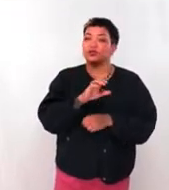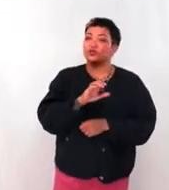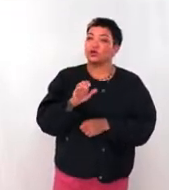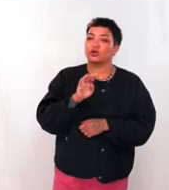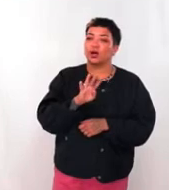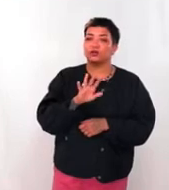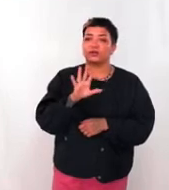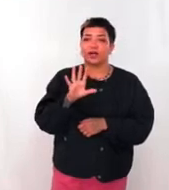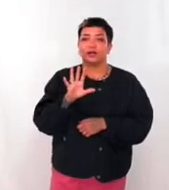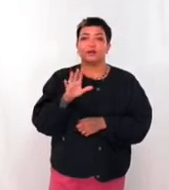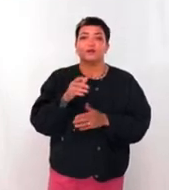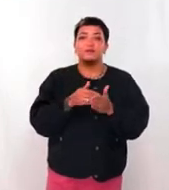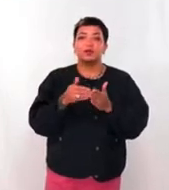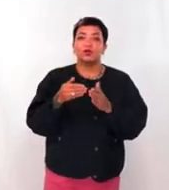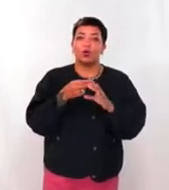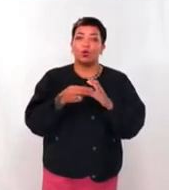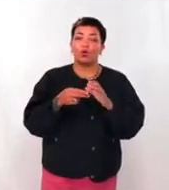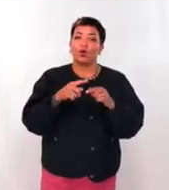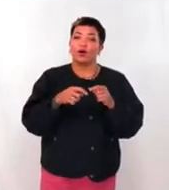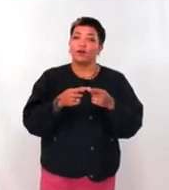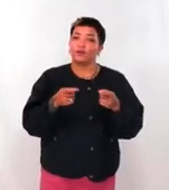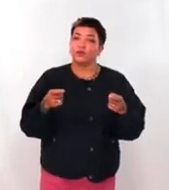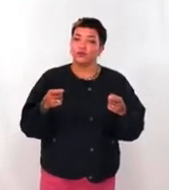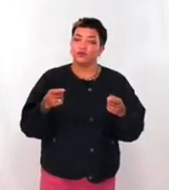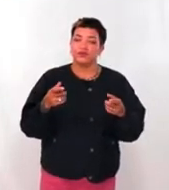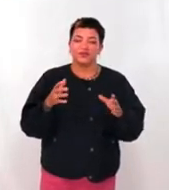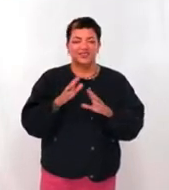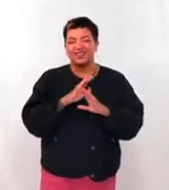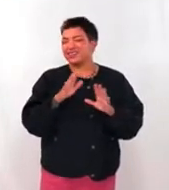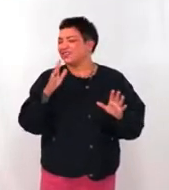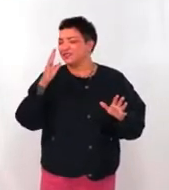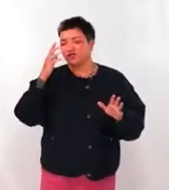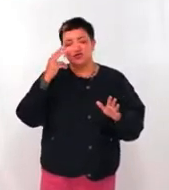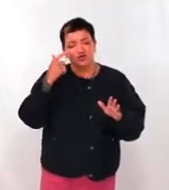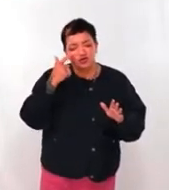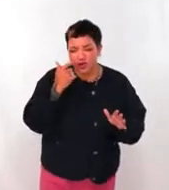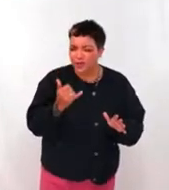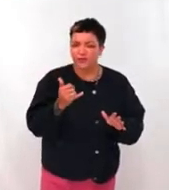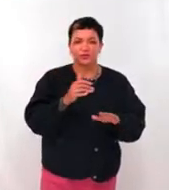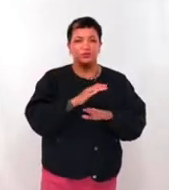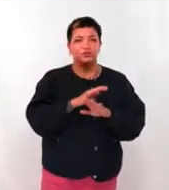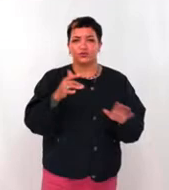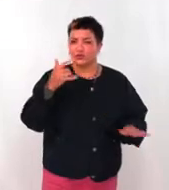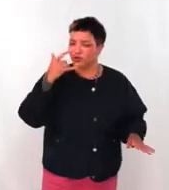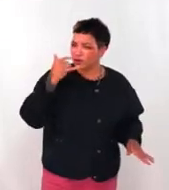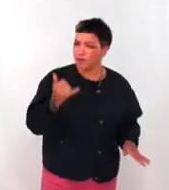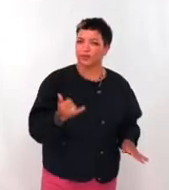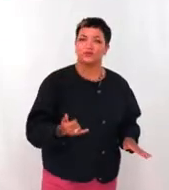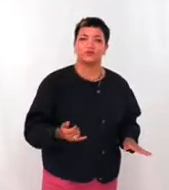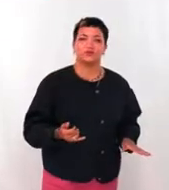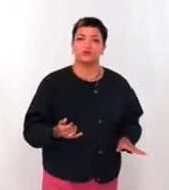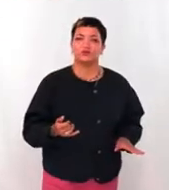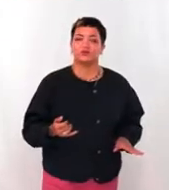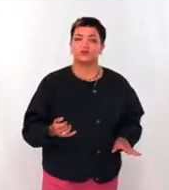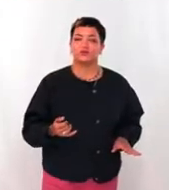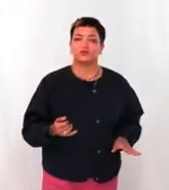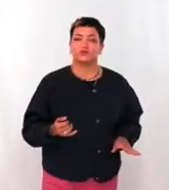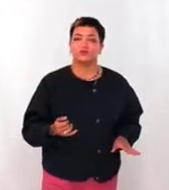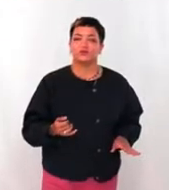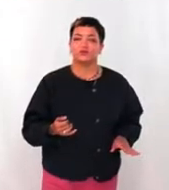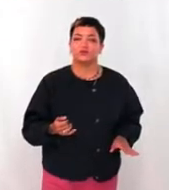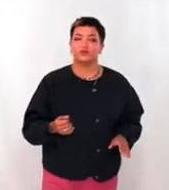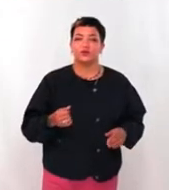de dépenses d'équipement. C'est un effondrement historique. Historique. Et je me souviens,